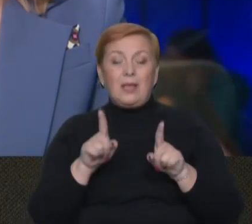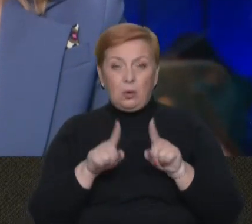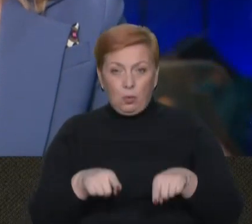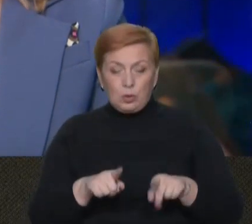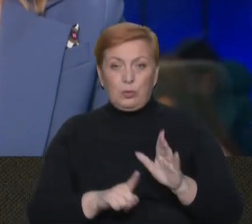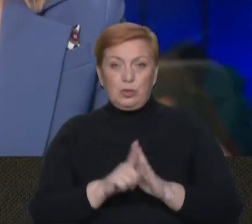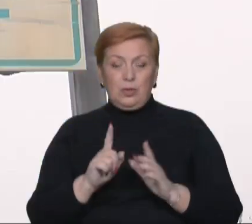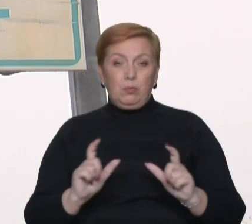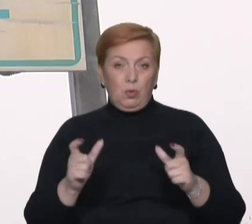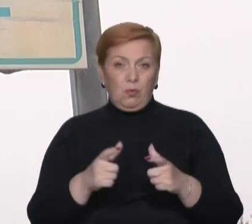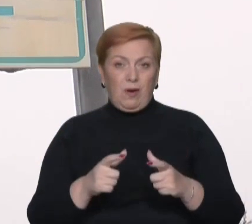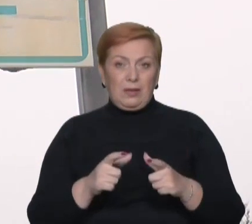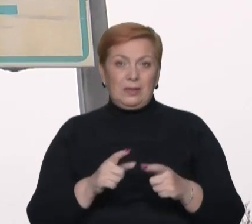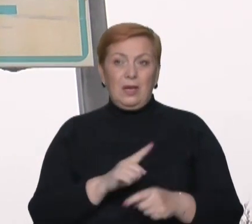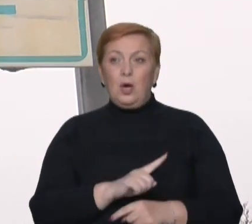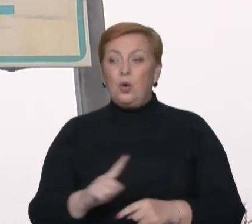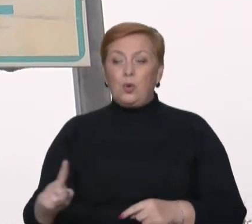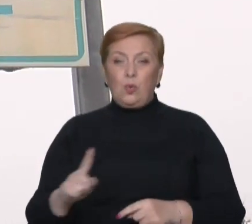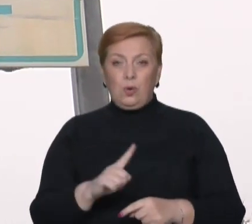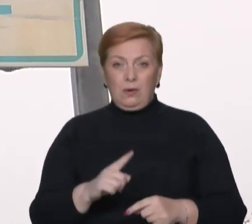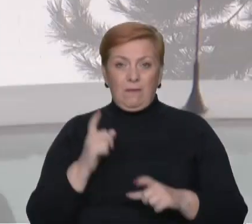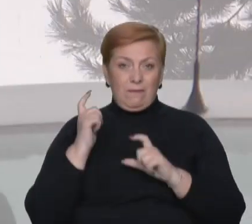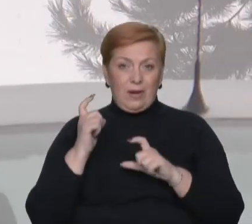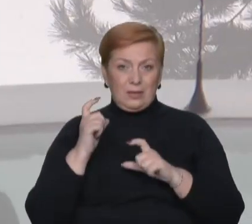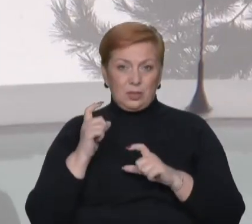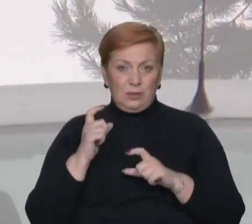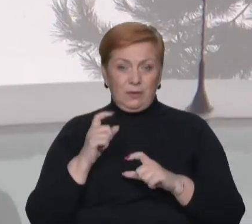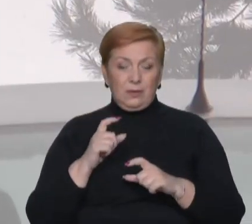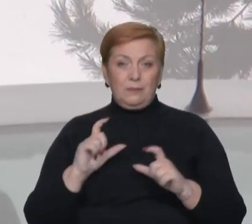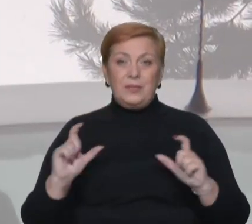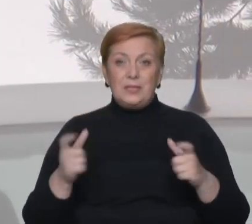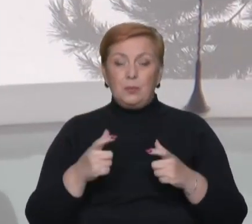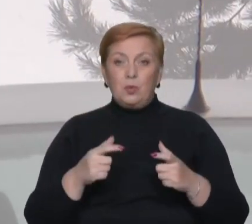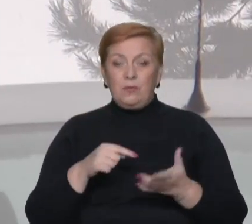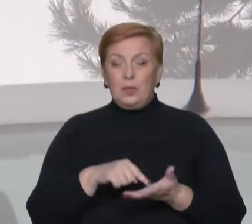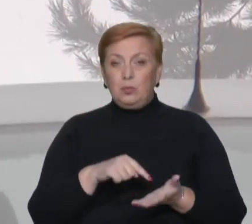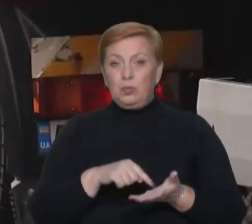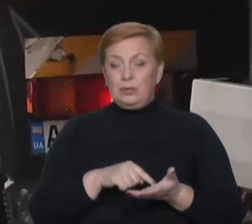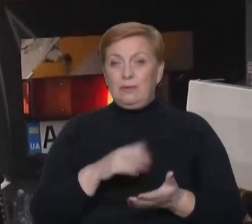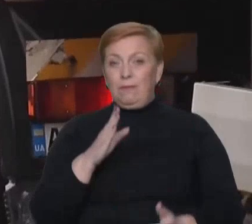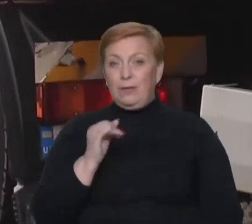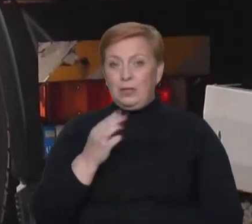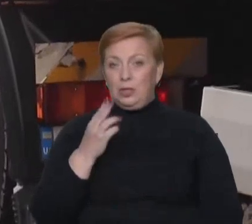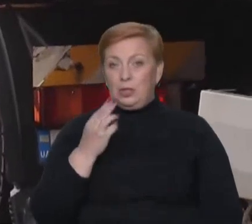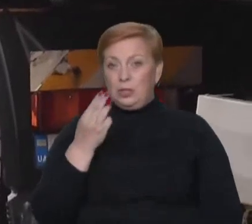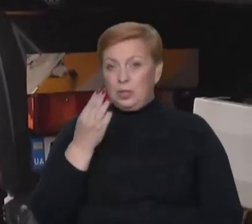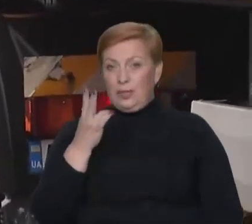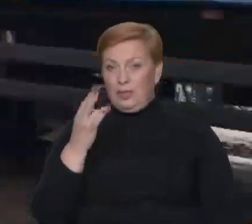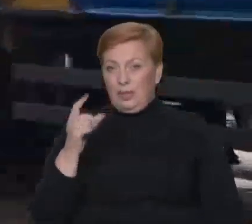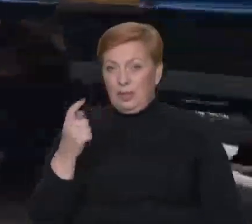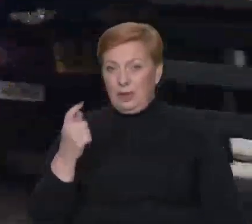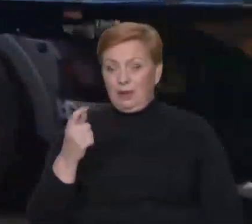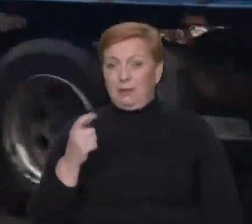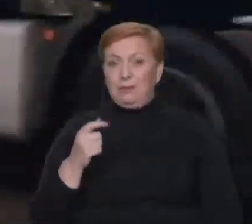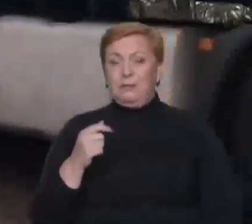рух вантажівок наразі заблоковано пропускний пункт вишнє німецьке який міжний з пунктом Ужгород його ініціювали і